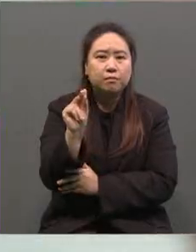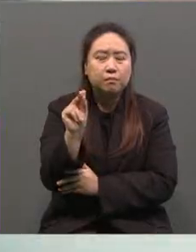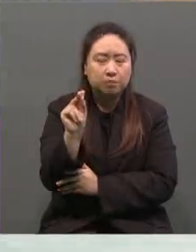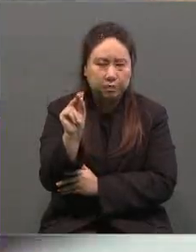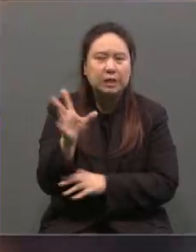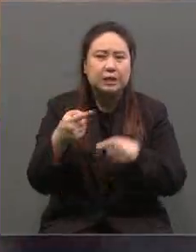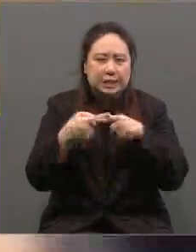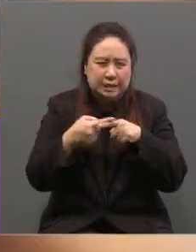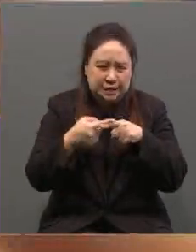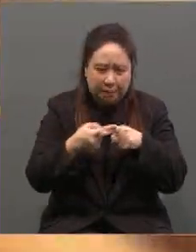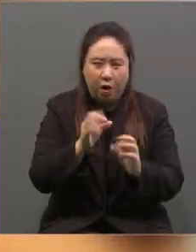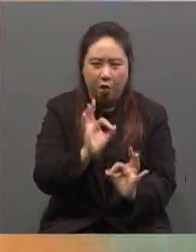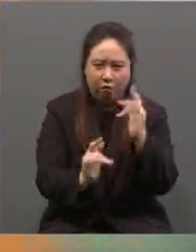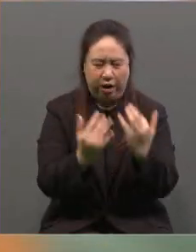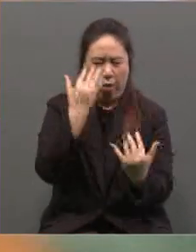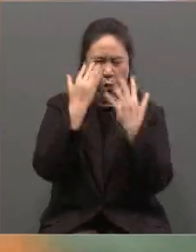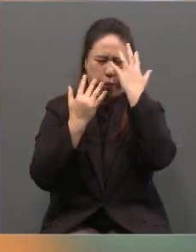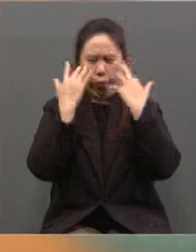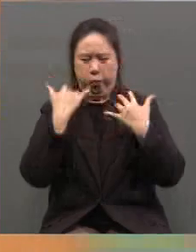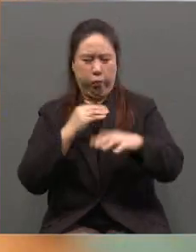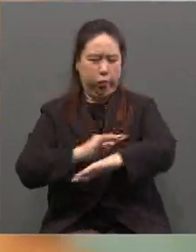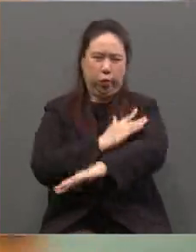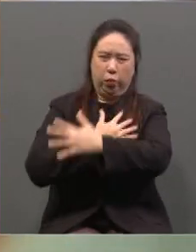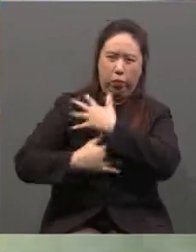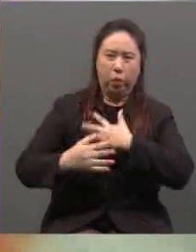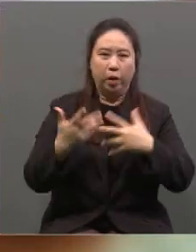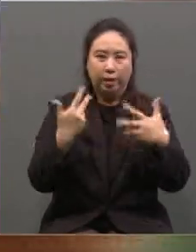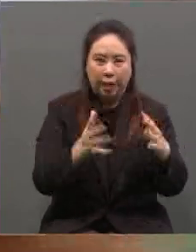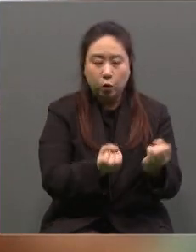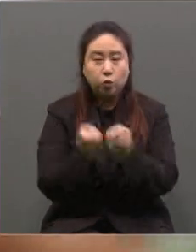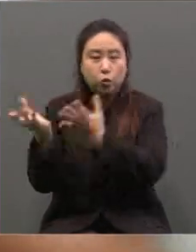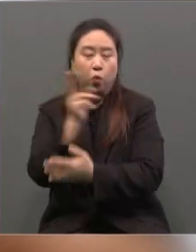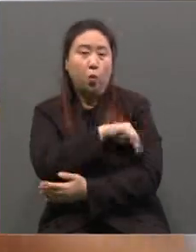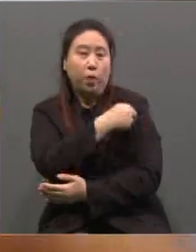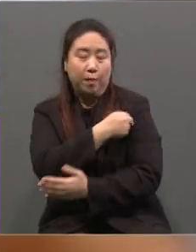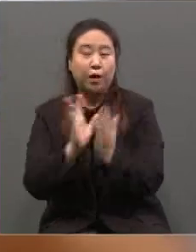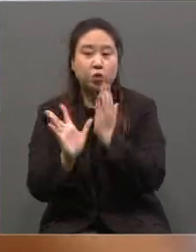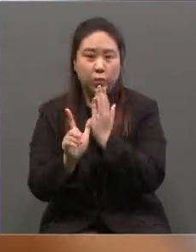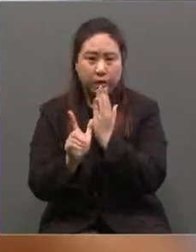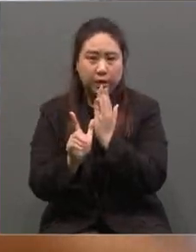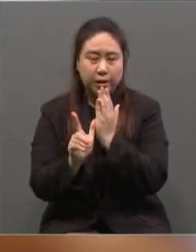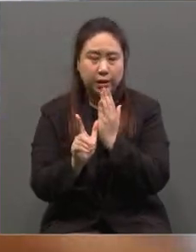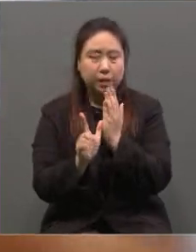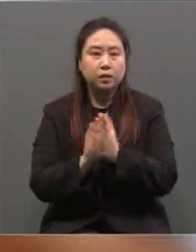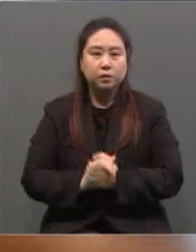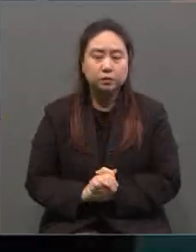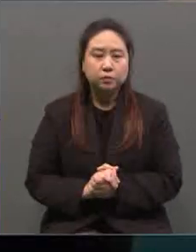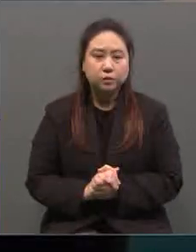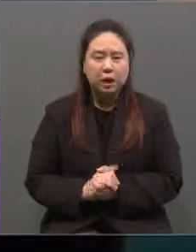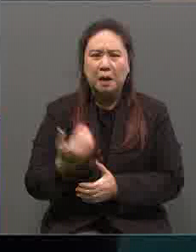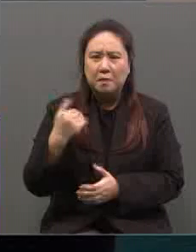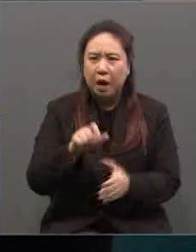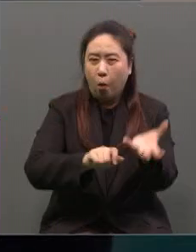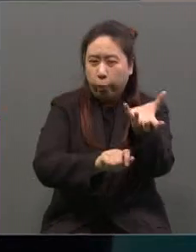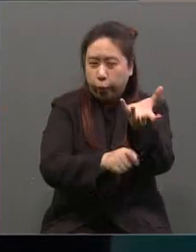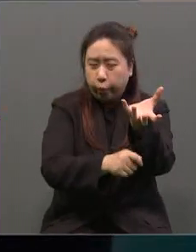ที่ได้รับบาดเจ็บไฟคลอกตามลำตัวแล้วก็ใบหน้าก่อนที่จะนำตัวส่งโรงพยาบาลชลบุรีหลังได้รับแจ้งเนี่ยมีเหตุแก๊สระเ